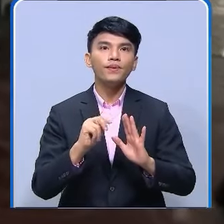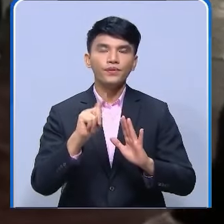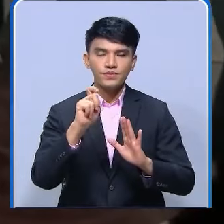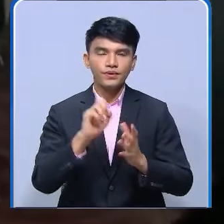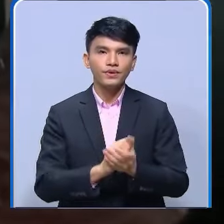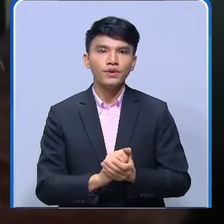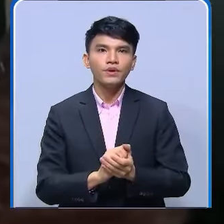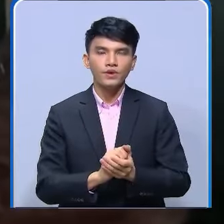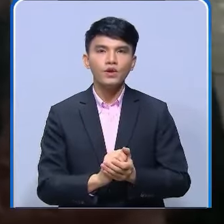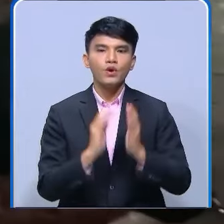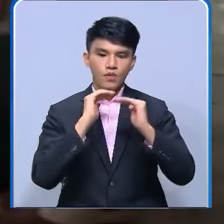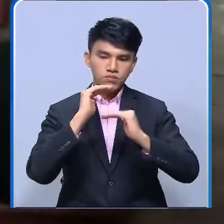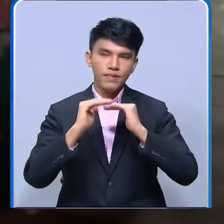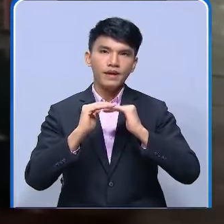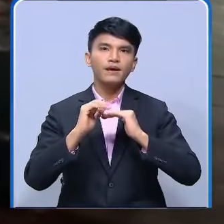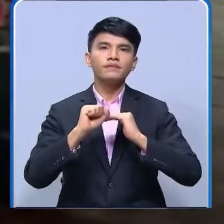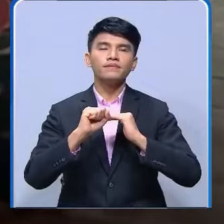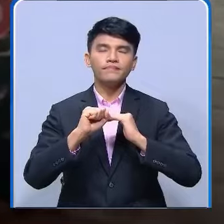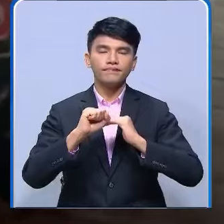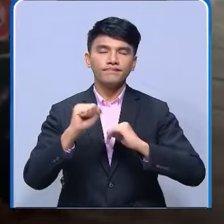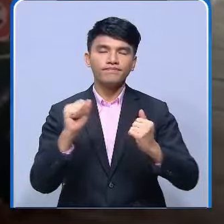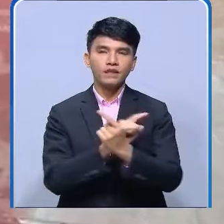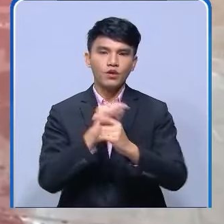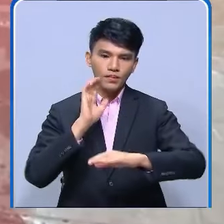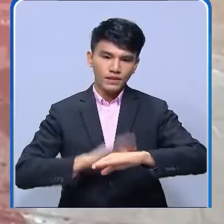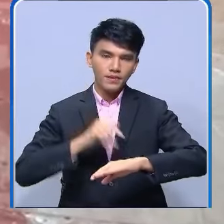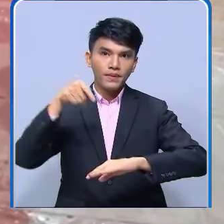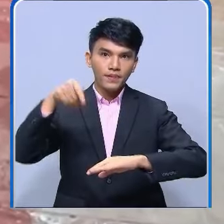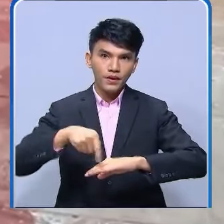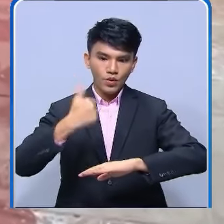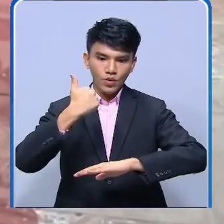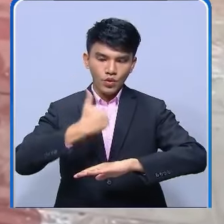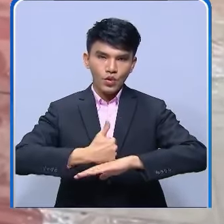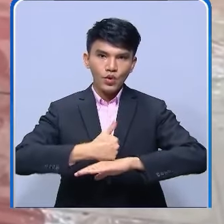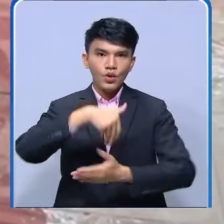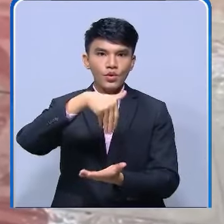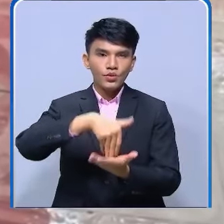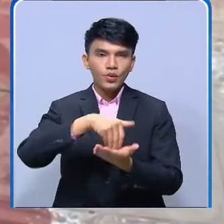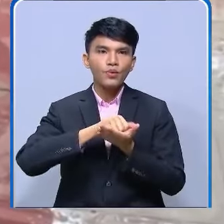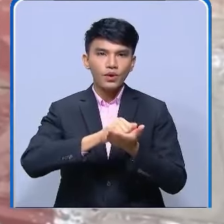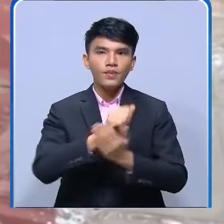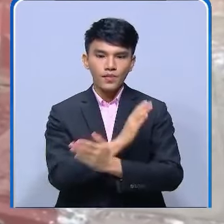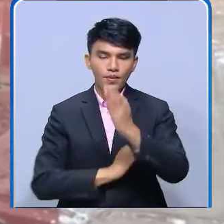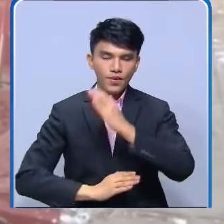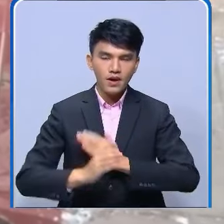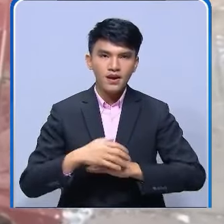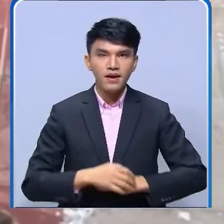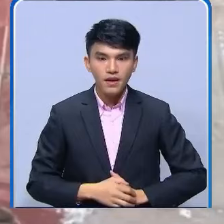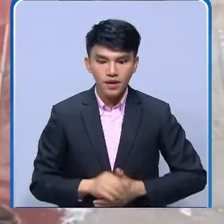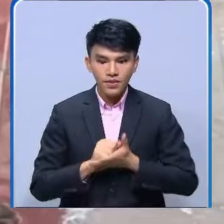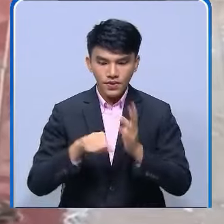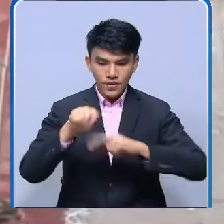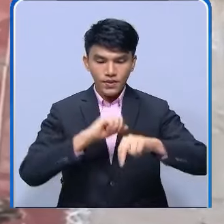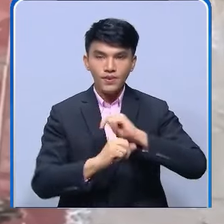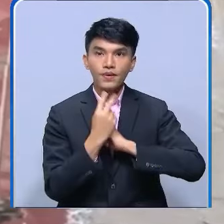านนท์เป็นนักพัฒนาสังคมชำนาญการพิเศษท่านปฏิบัติหน้าที่ผู้อำนวยการศูนย์บริการคนพิการก็เข้ามาตรวจสอบ